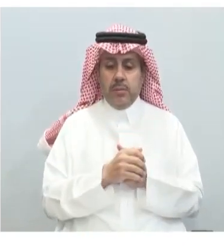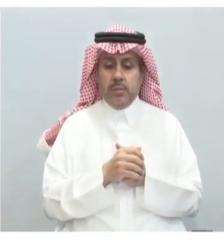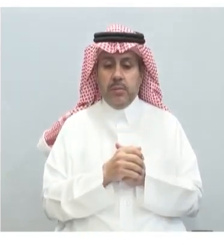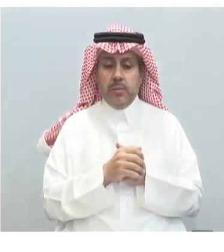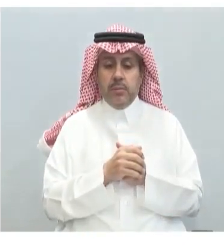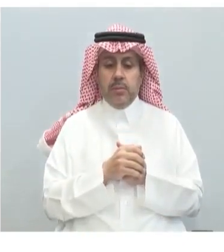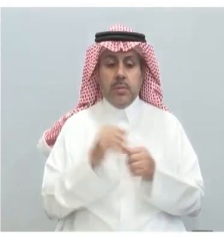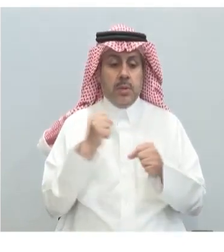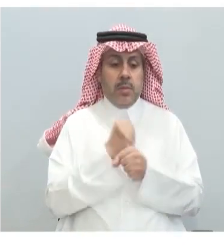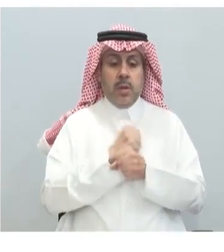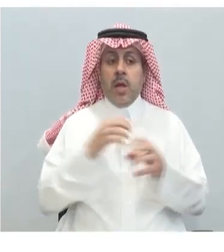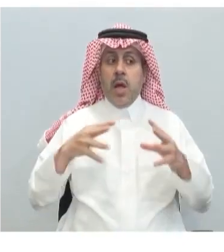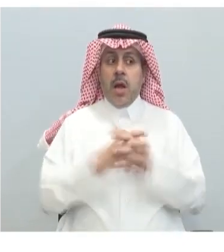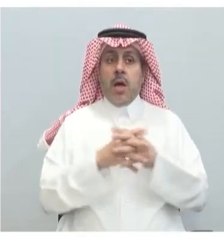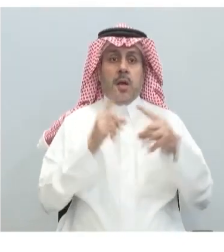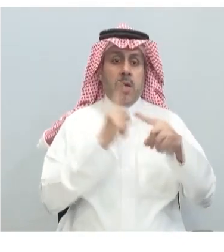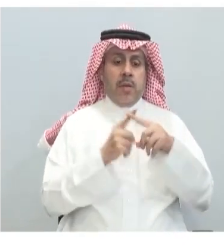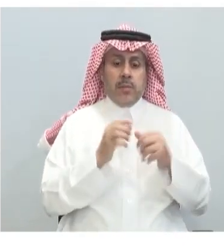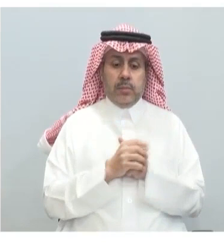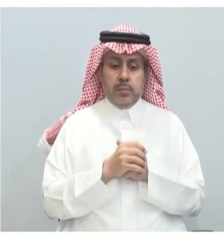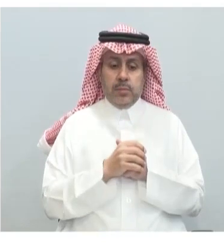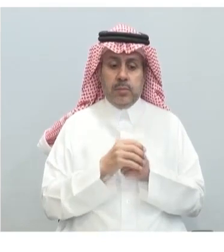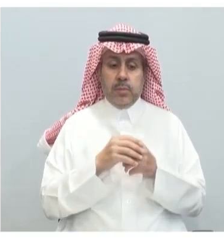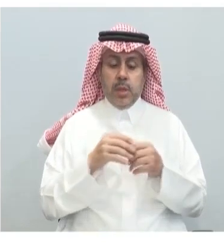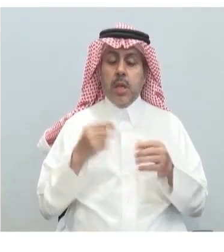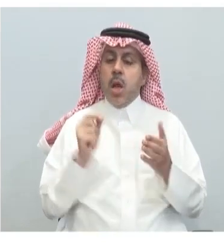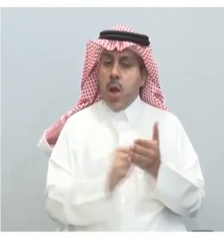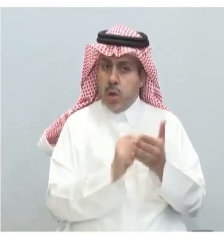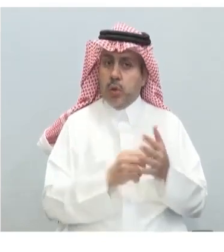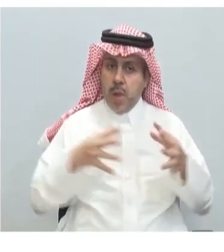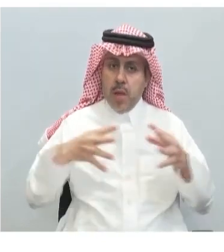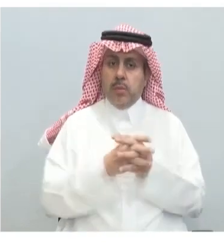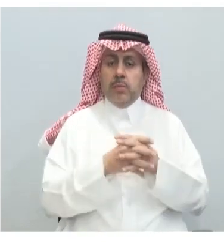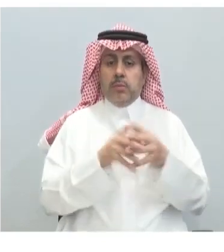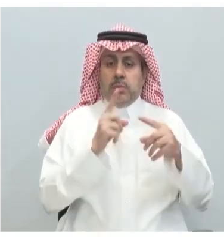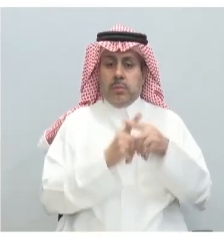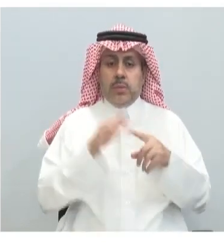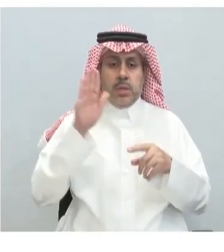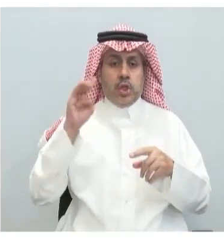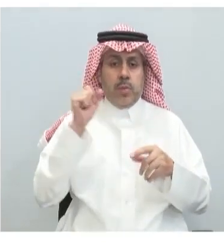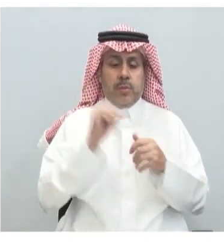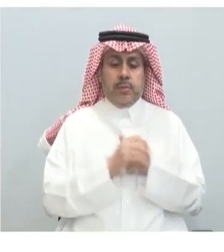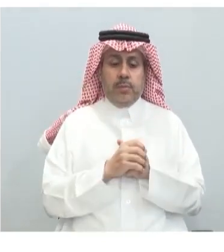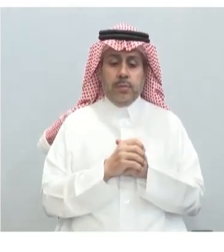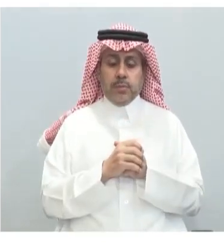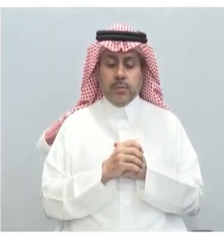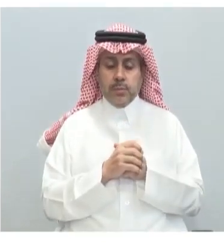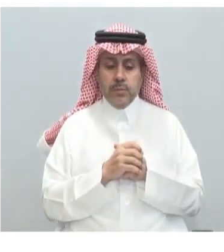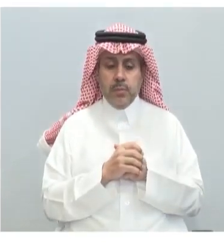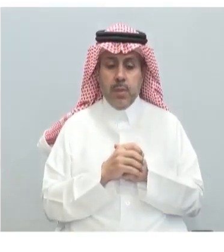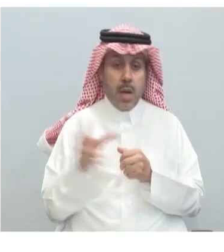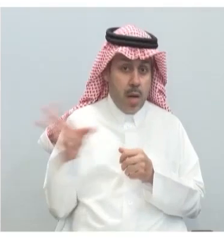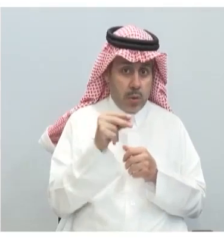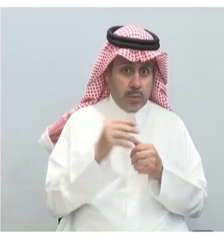الصفر نستعمل العلاقه الرياضيه نكتب العلاقه الرياضيه سيجما مجموع حراره التكوين القياسيه